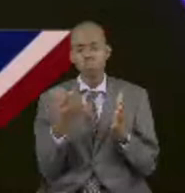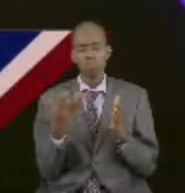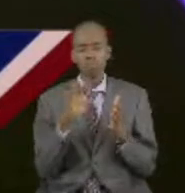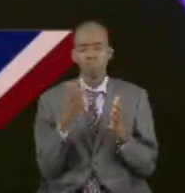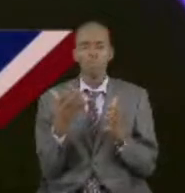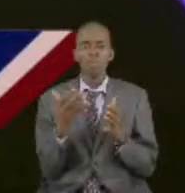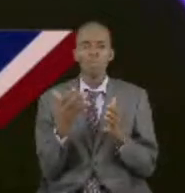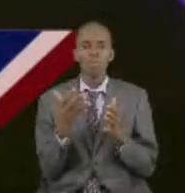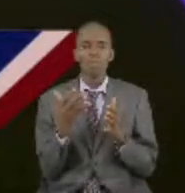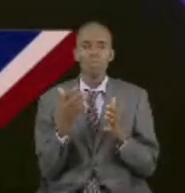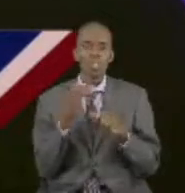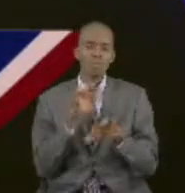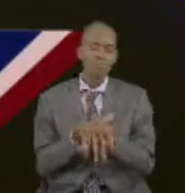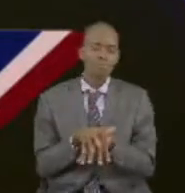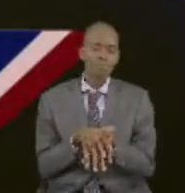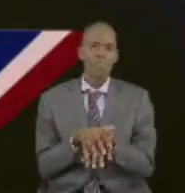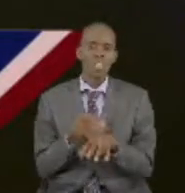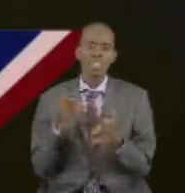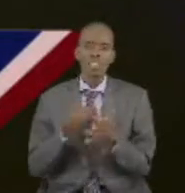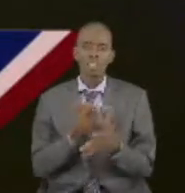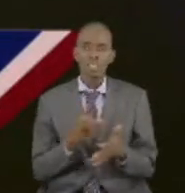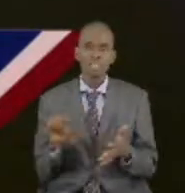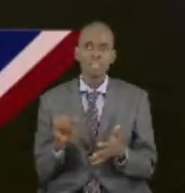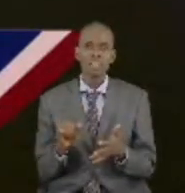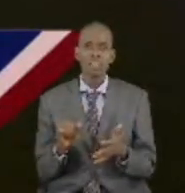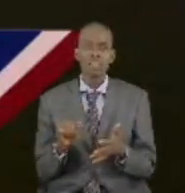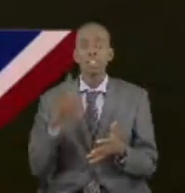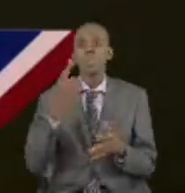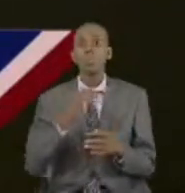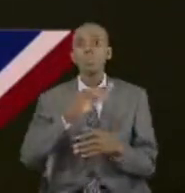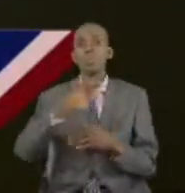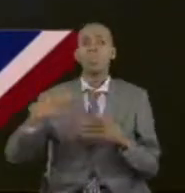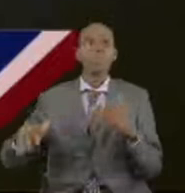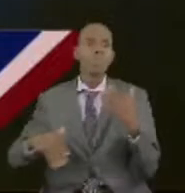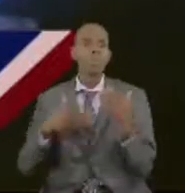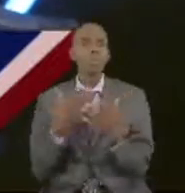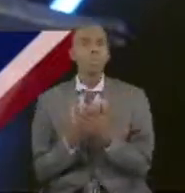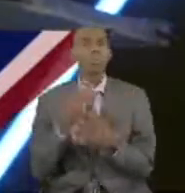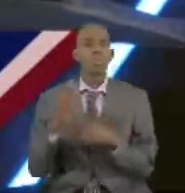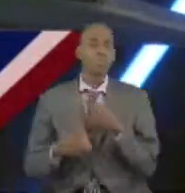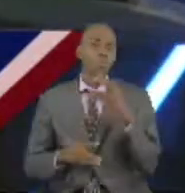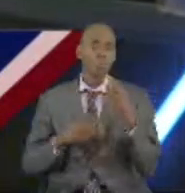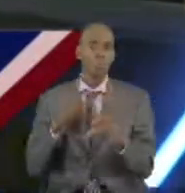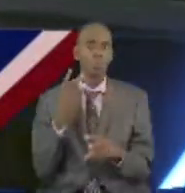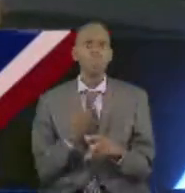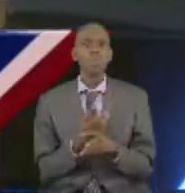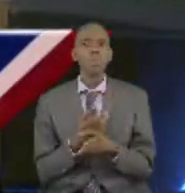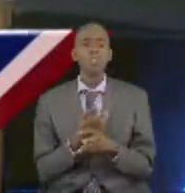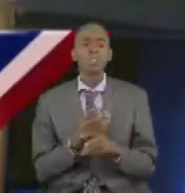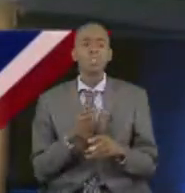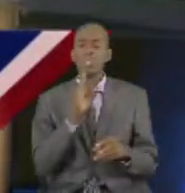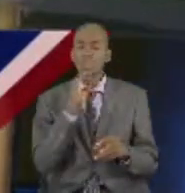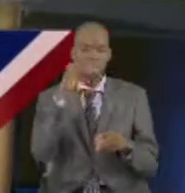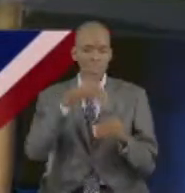tenir tenir le monde entier restent